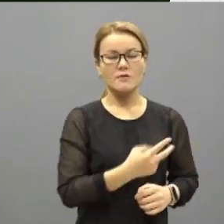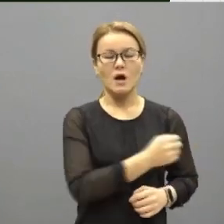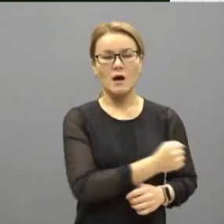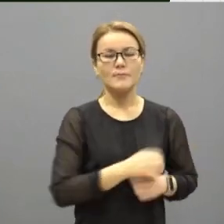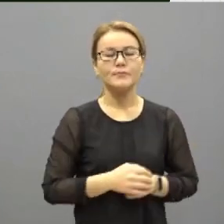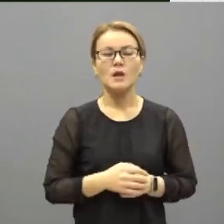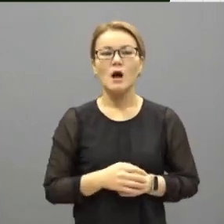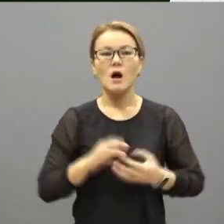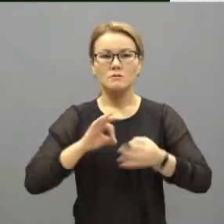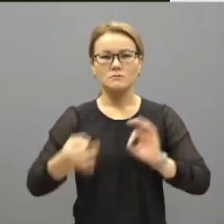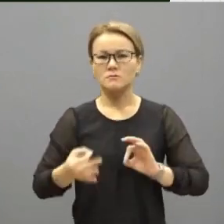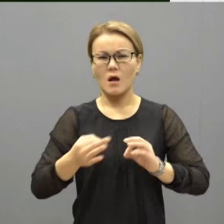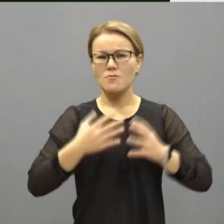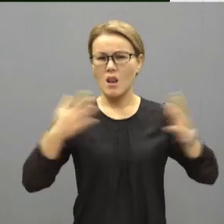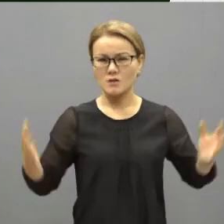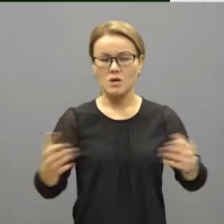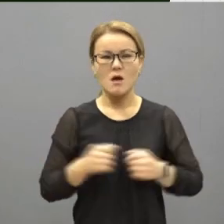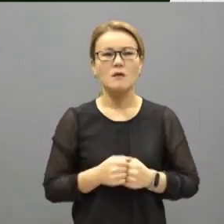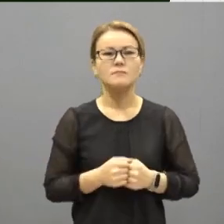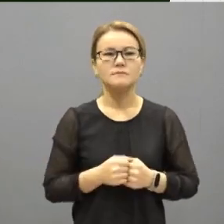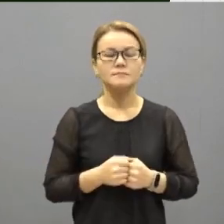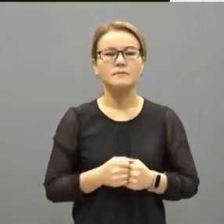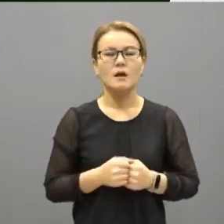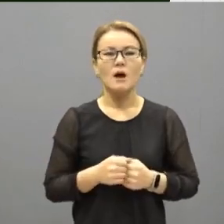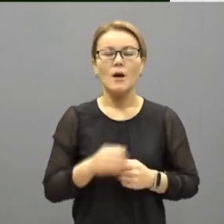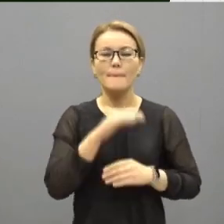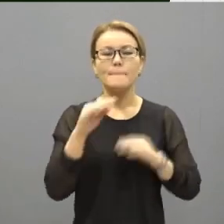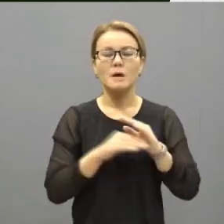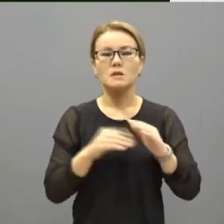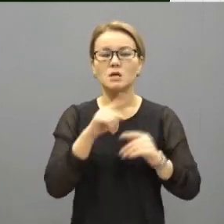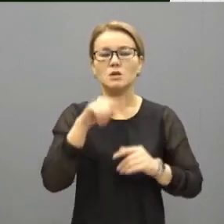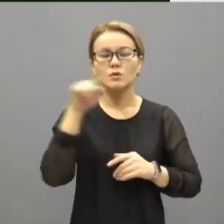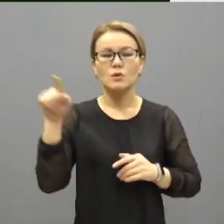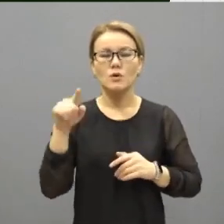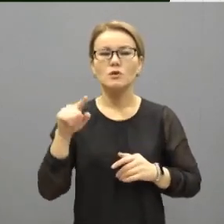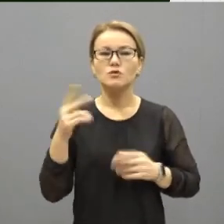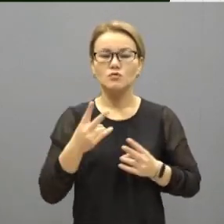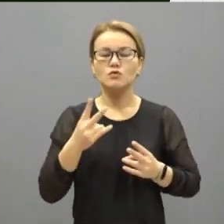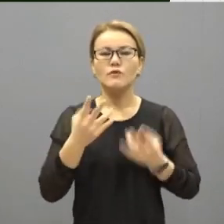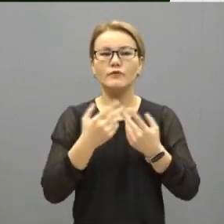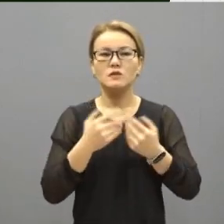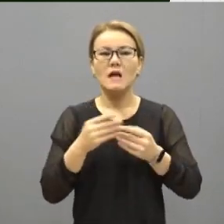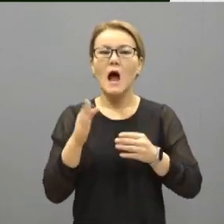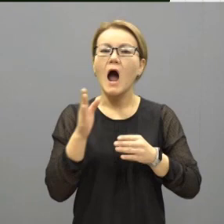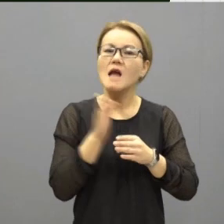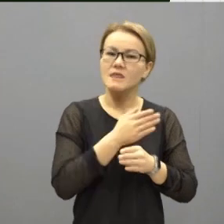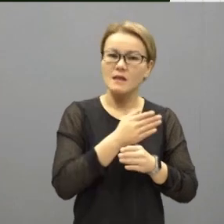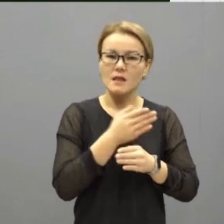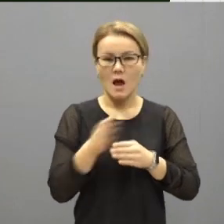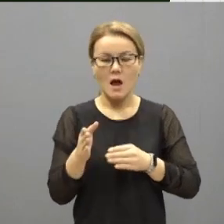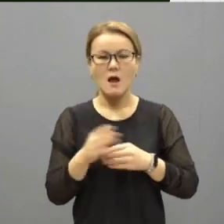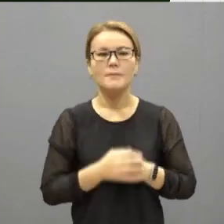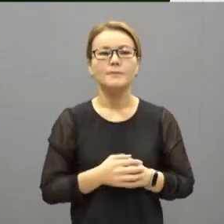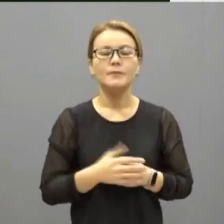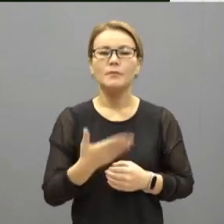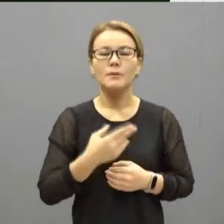формула достаточно громоздкая, то подкоренное выражение было принято вычислять отдельно. Вы